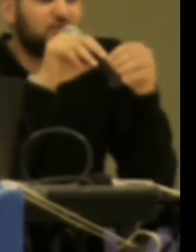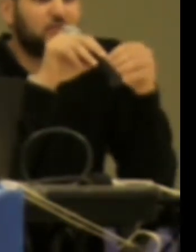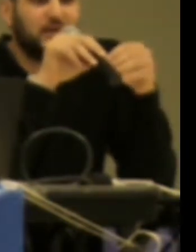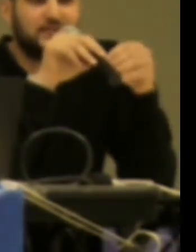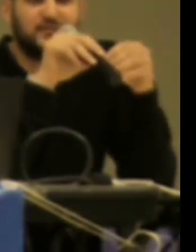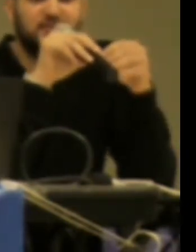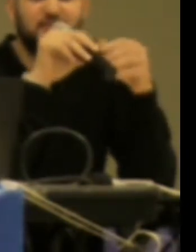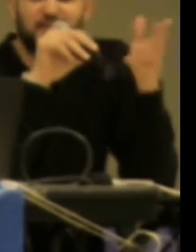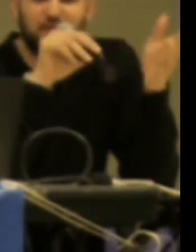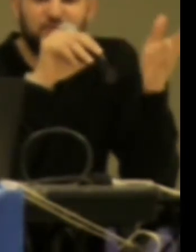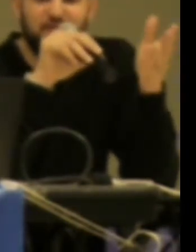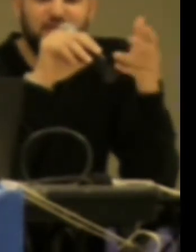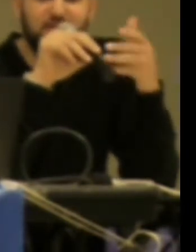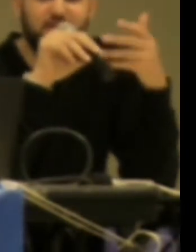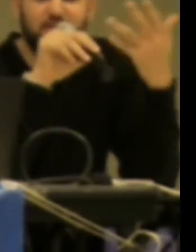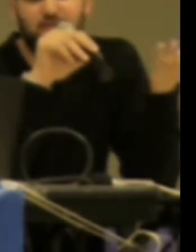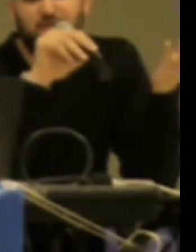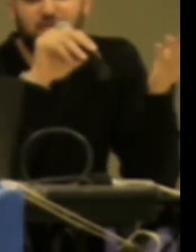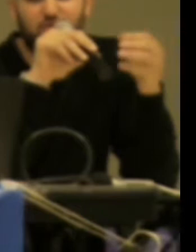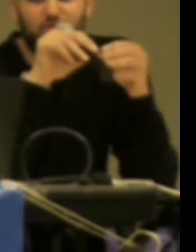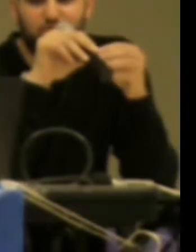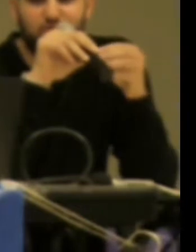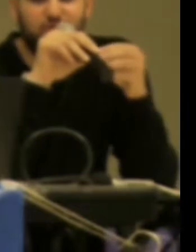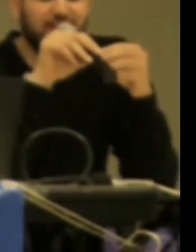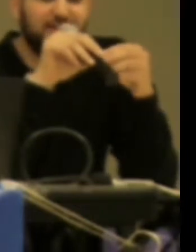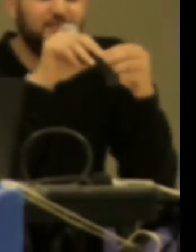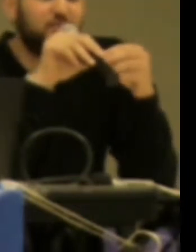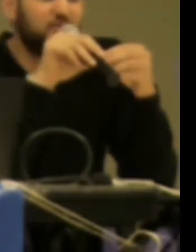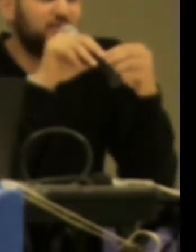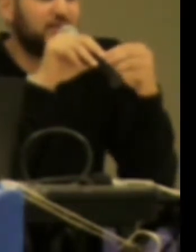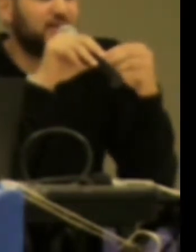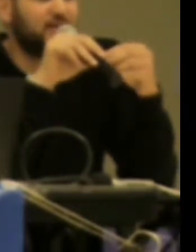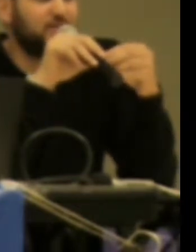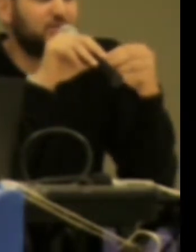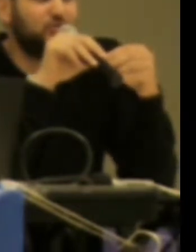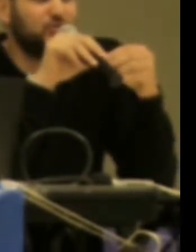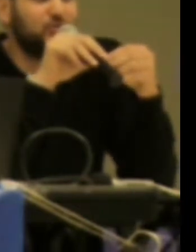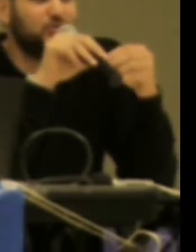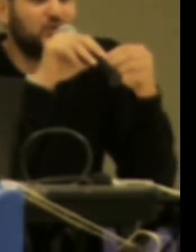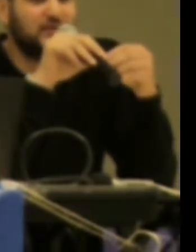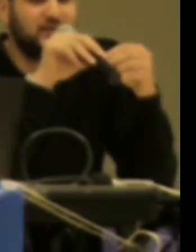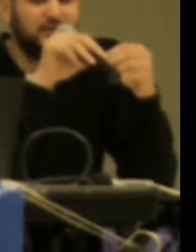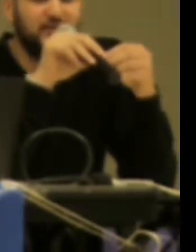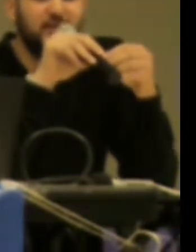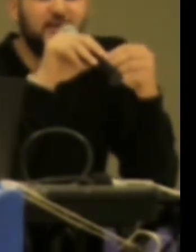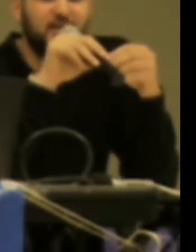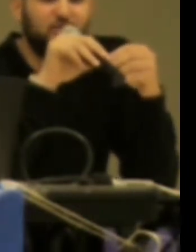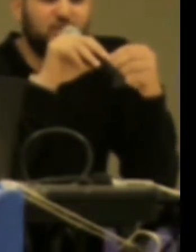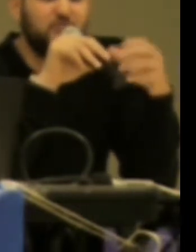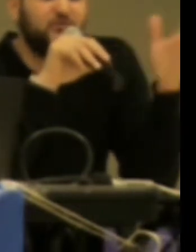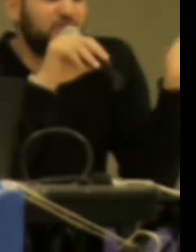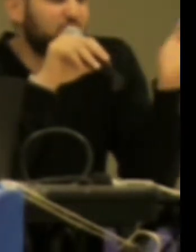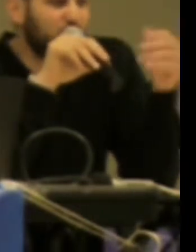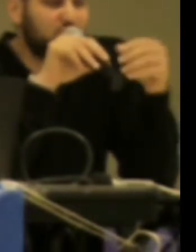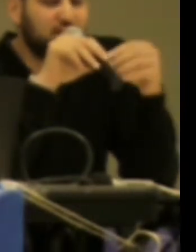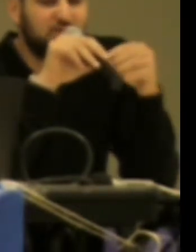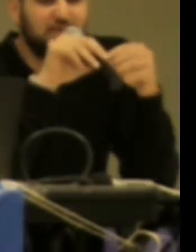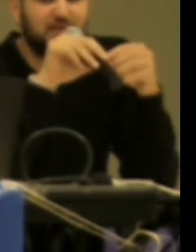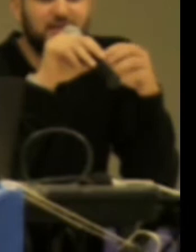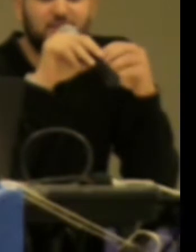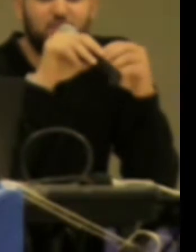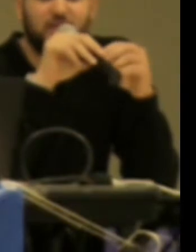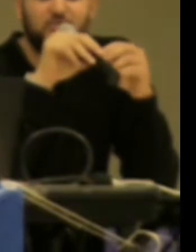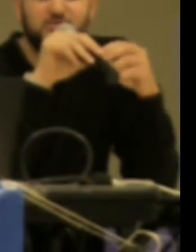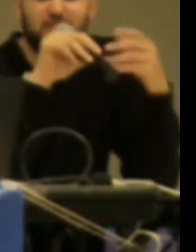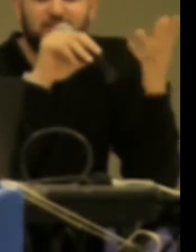des sœurs qui sont prêts à s'investir et à nous aider, de votre aide dépend en fait la bonne tenue de la fête. Donc ils peuvent venir nous voir,